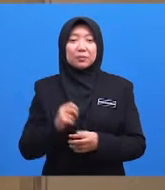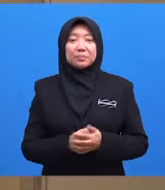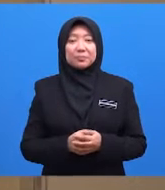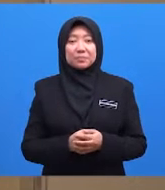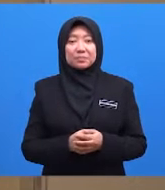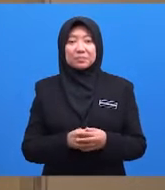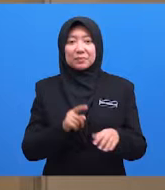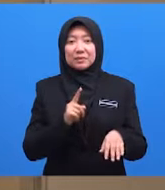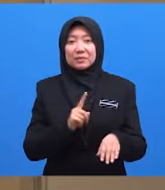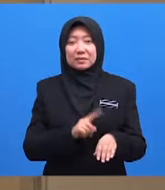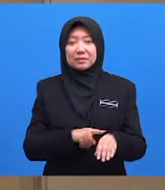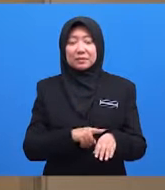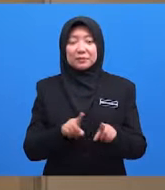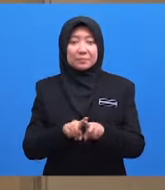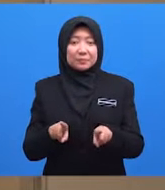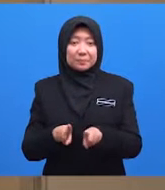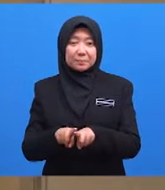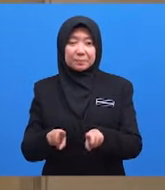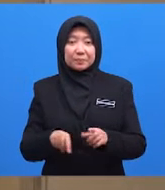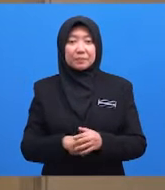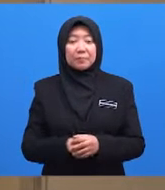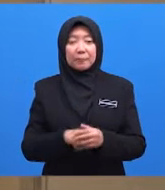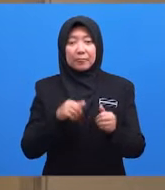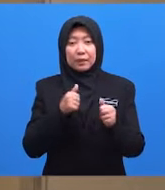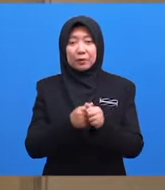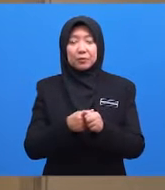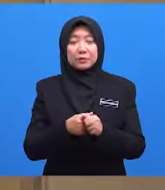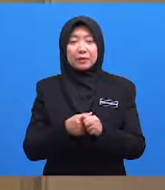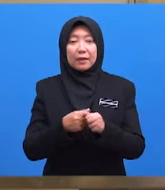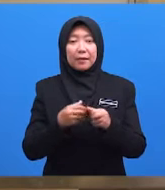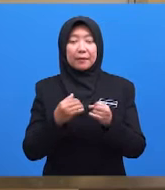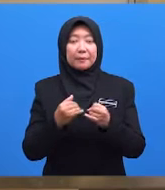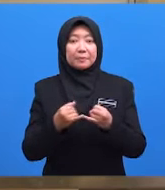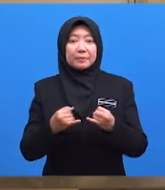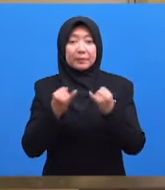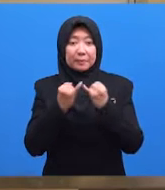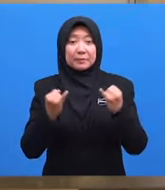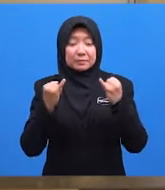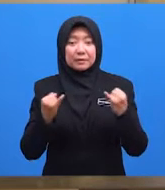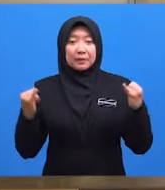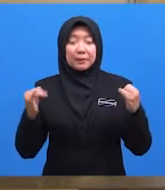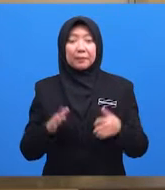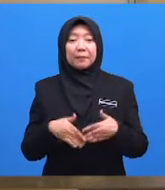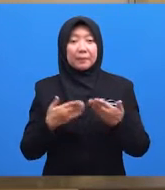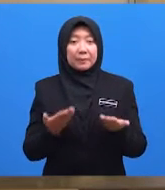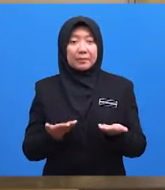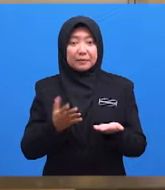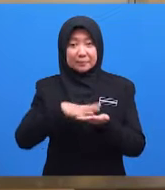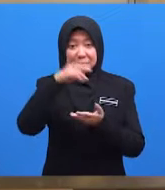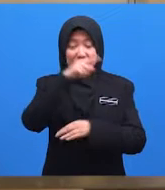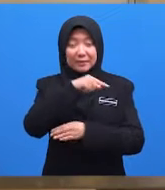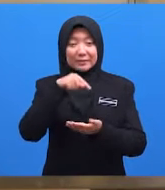Masa adalah berbeza-beza mengikut jenis-jenis pasta. Bagaimana dengan pembelajaran hari